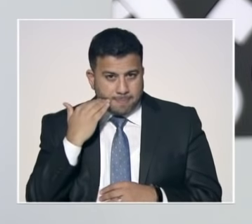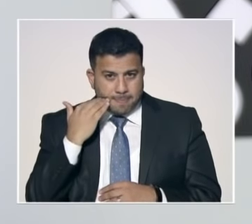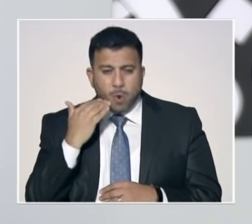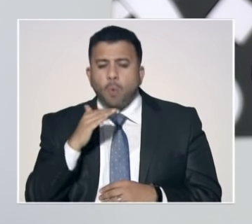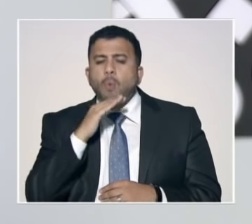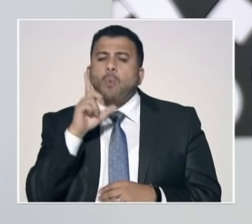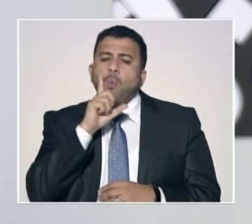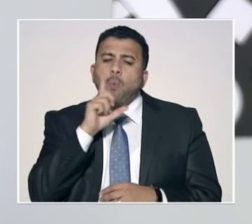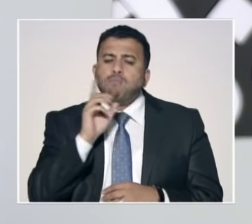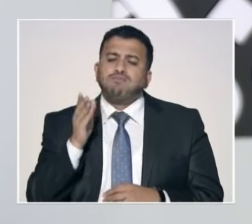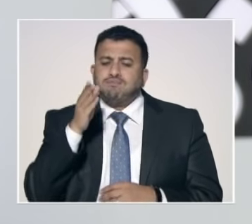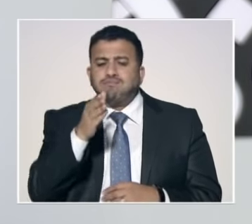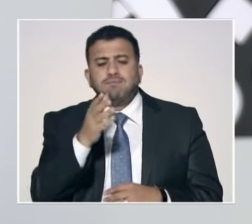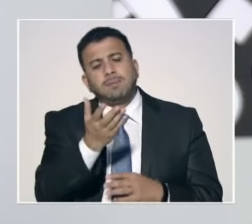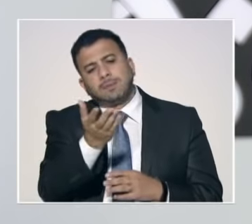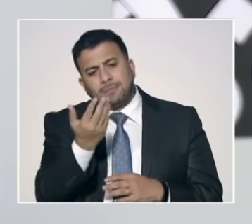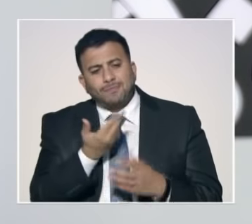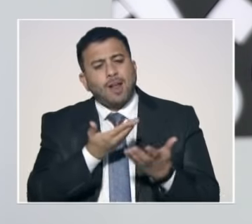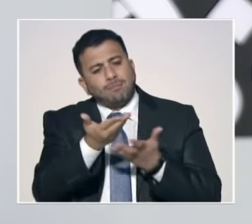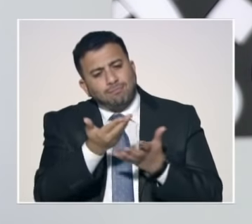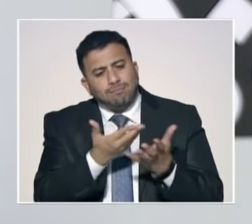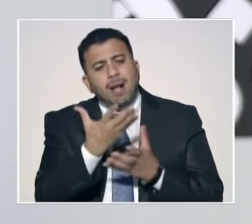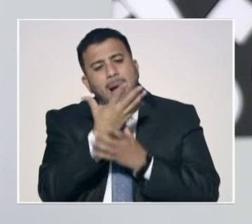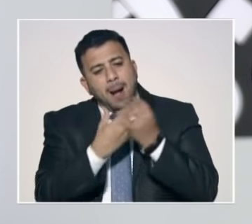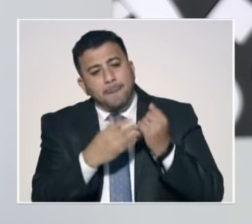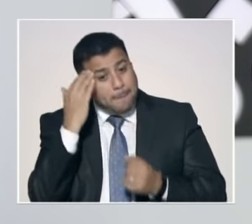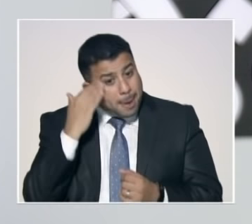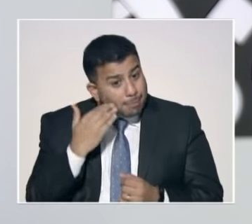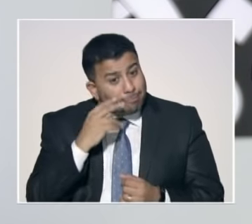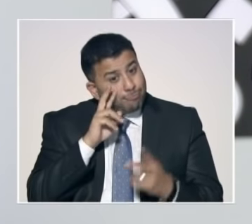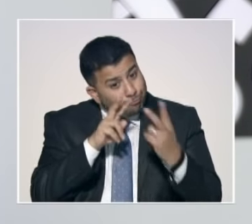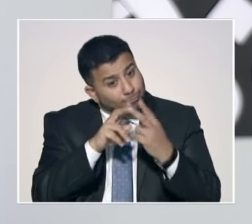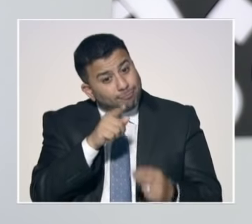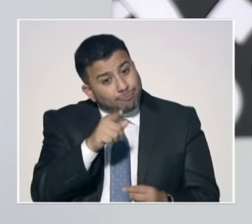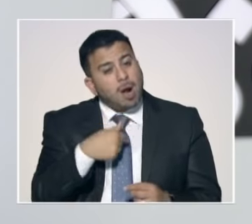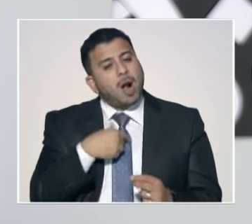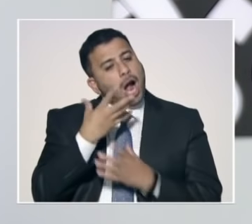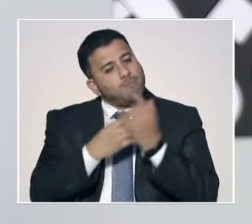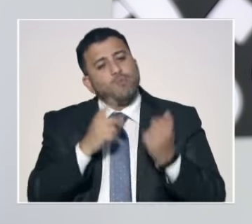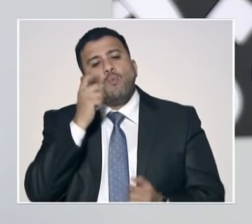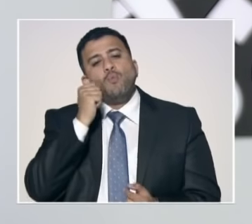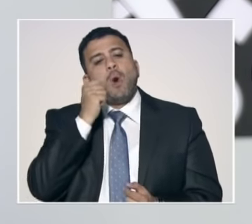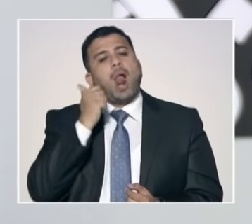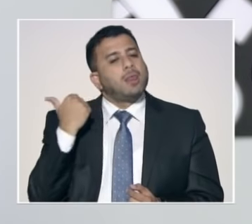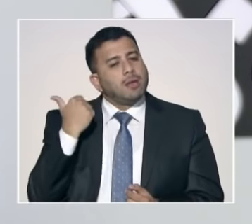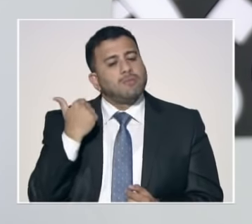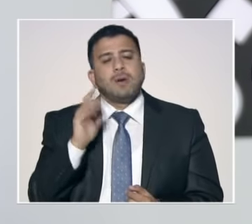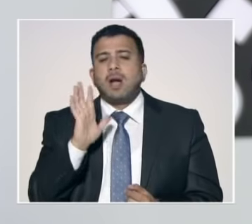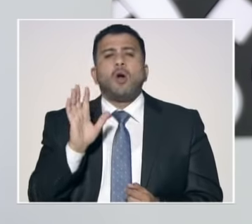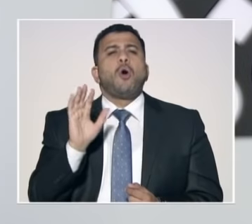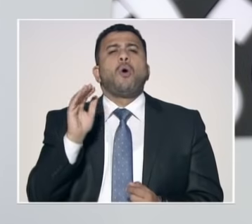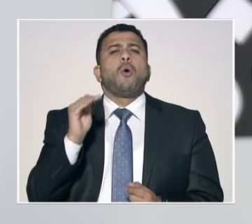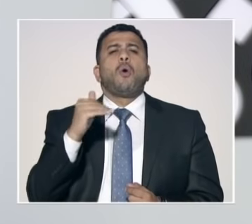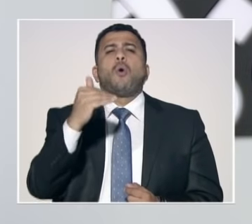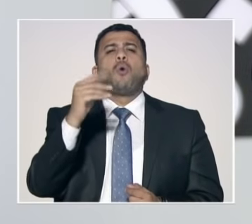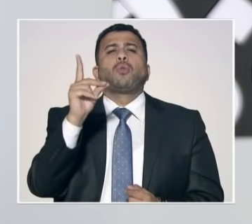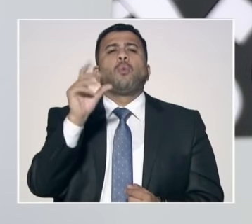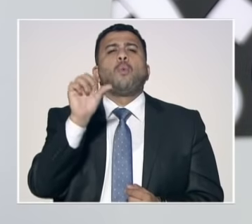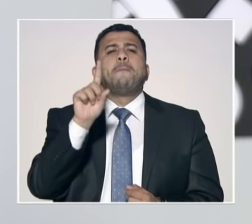لولدنا مثلا، ها هذه يسمى خطبة، هذه ما يترتب عليها أي شيء، ليست نكاح، هذا وعد